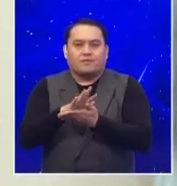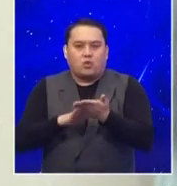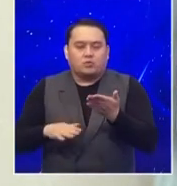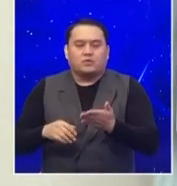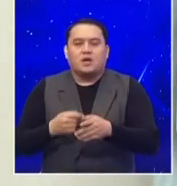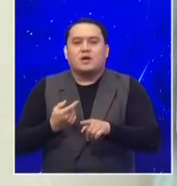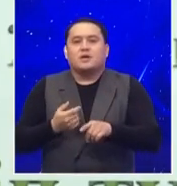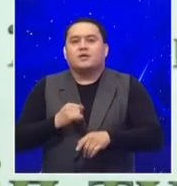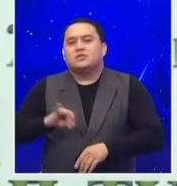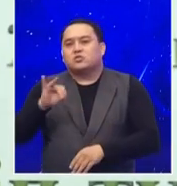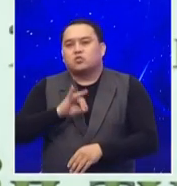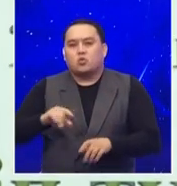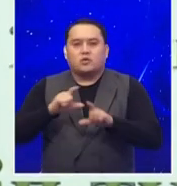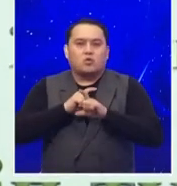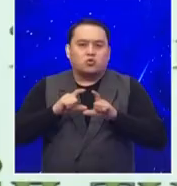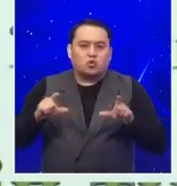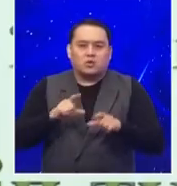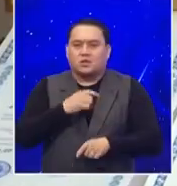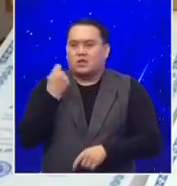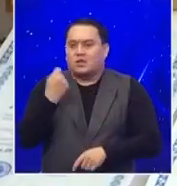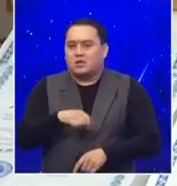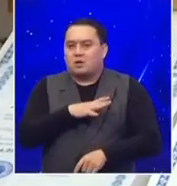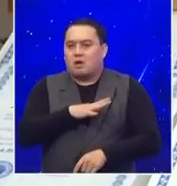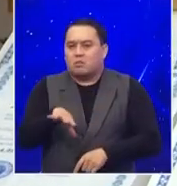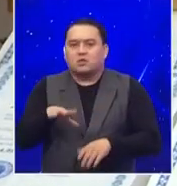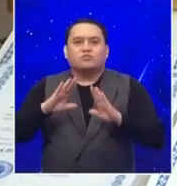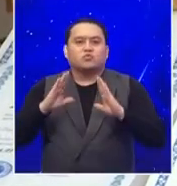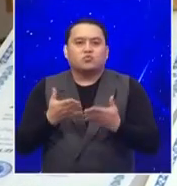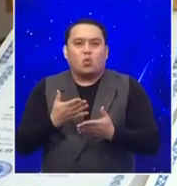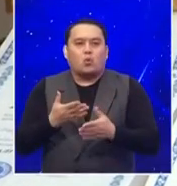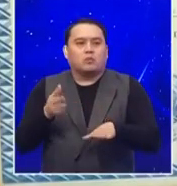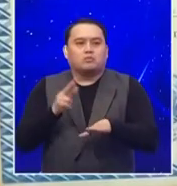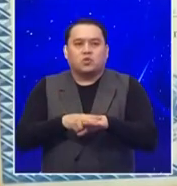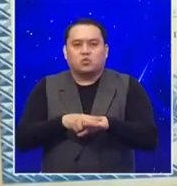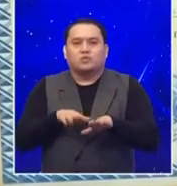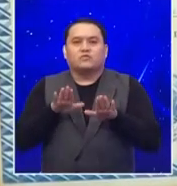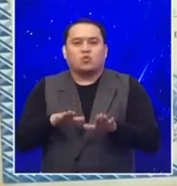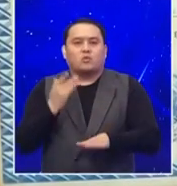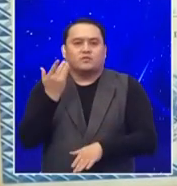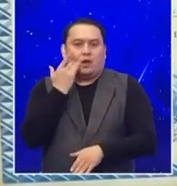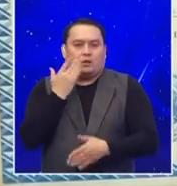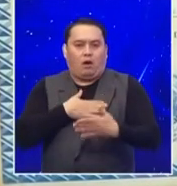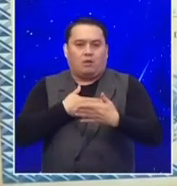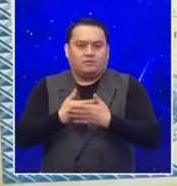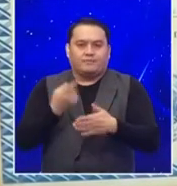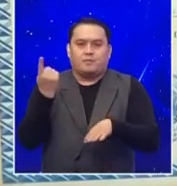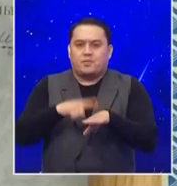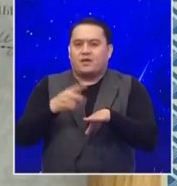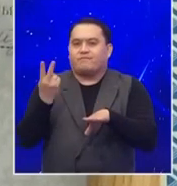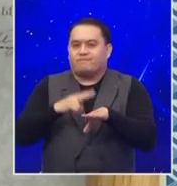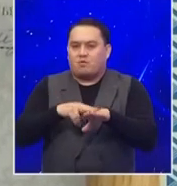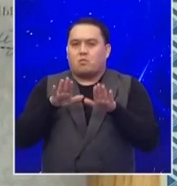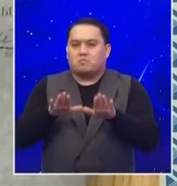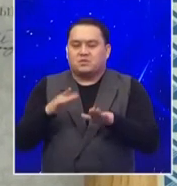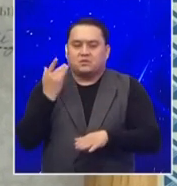в год. В истории учебного заведения не было случая, чтобы в тройку лидеров не попали учащиеся школы, которая носит